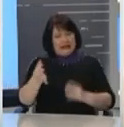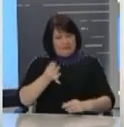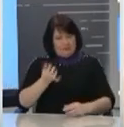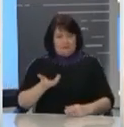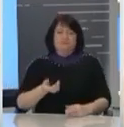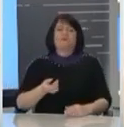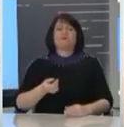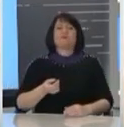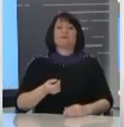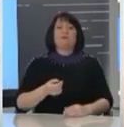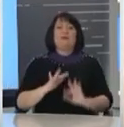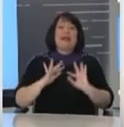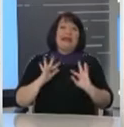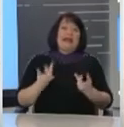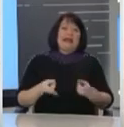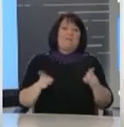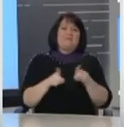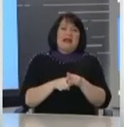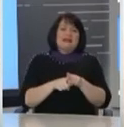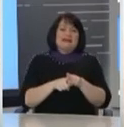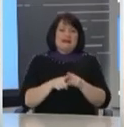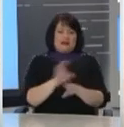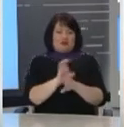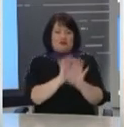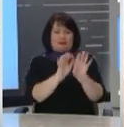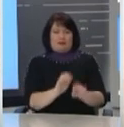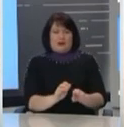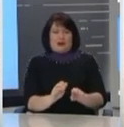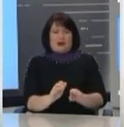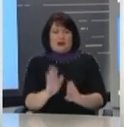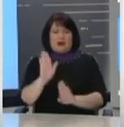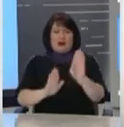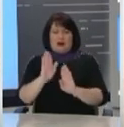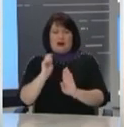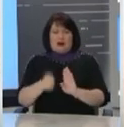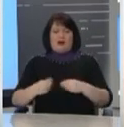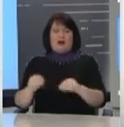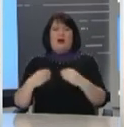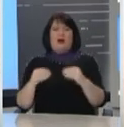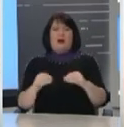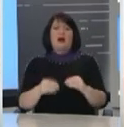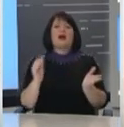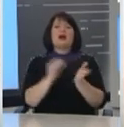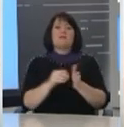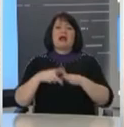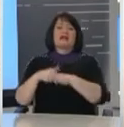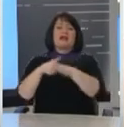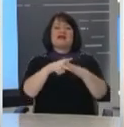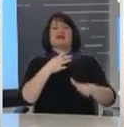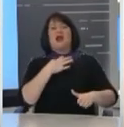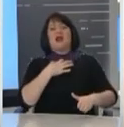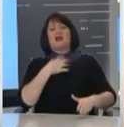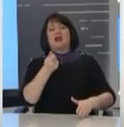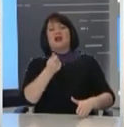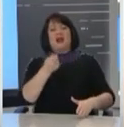δήλωσε: ή ξεκινάμε μαζικά τους ηλεκτρονικούς πληστηριασμούς ή πάμε για νέα ανακεφαλαιοποίηση των τραπεζών στα